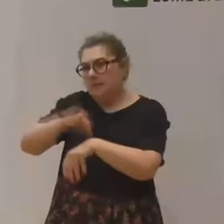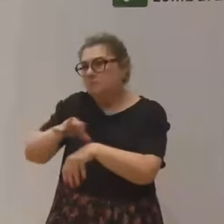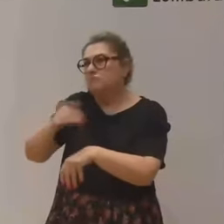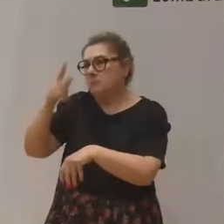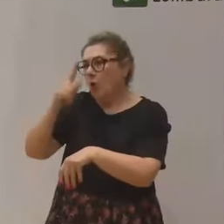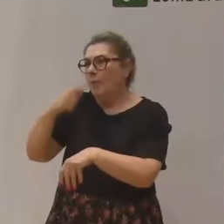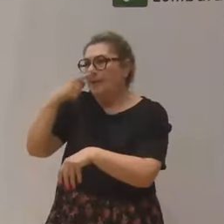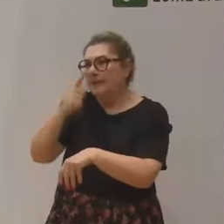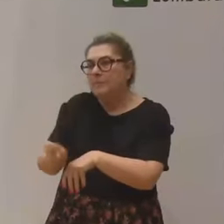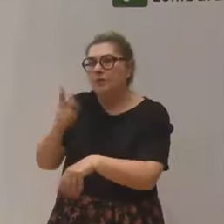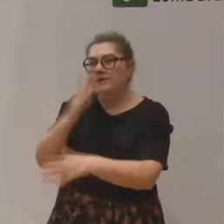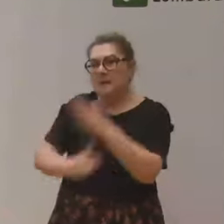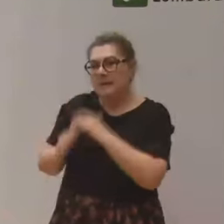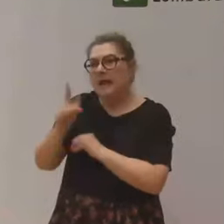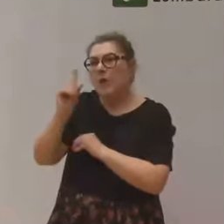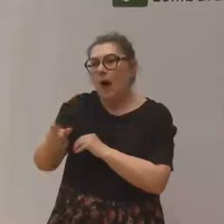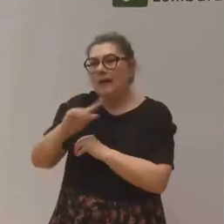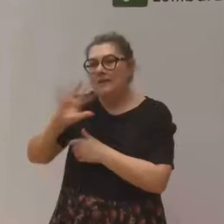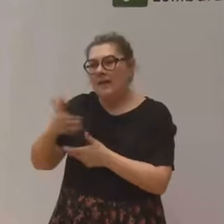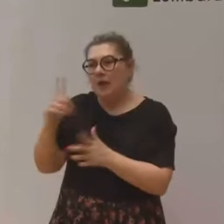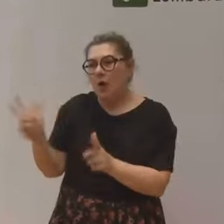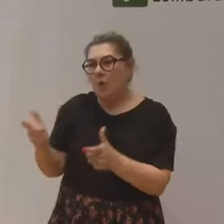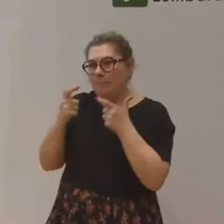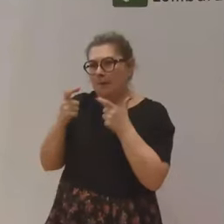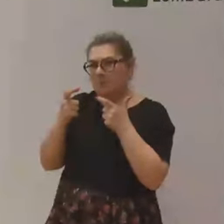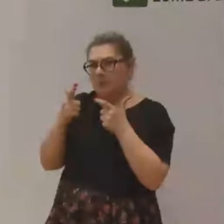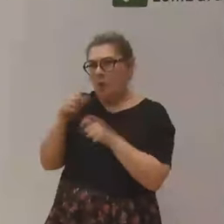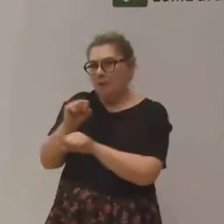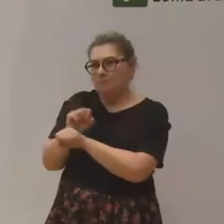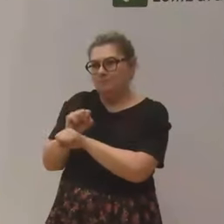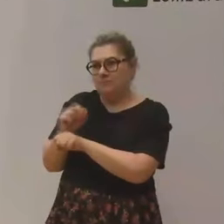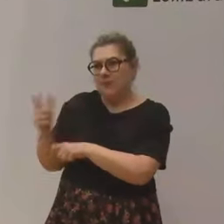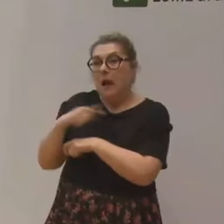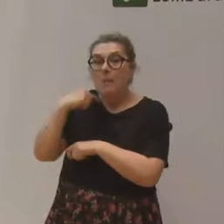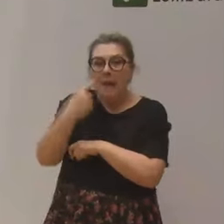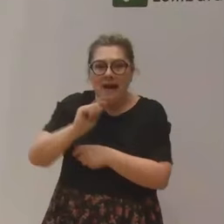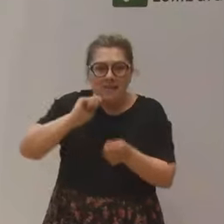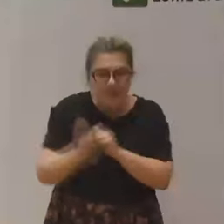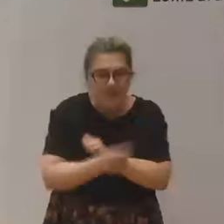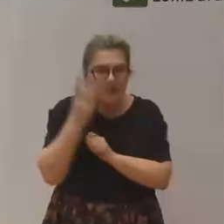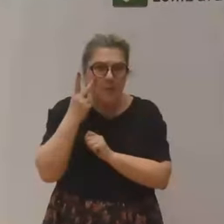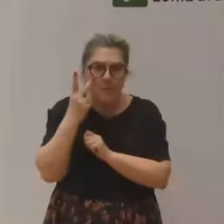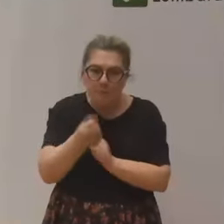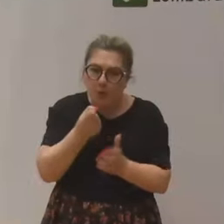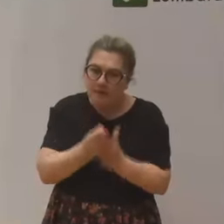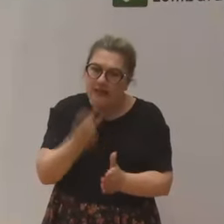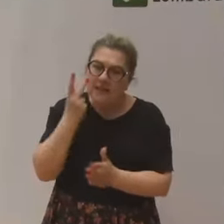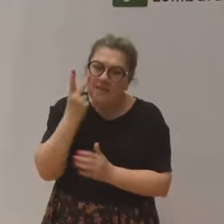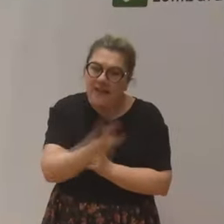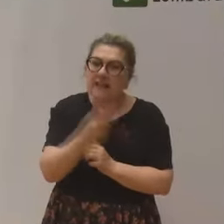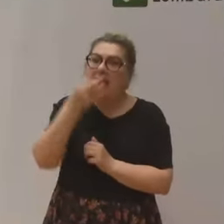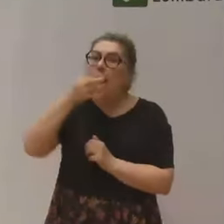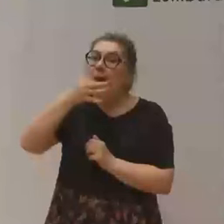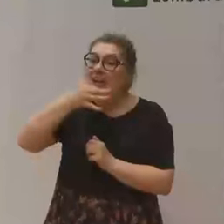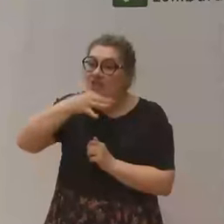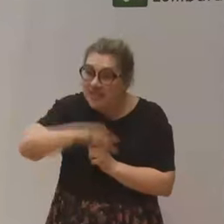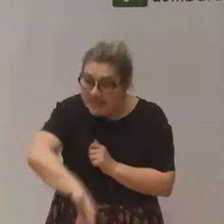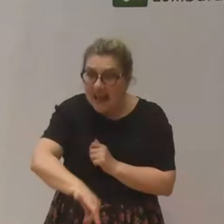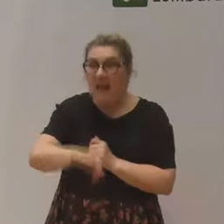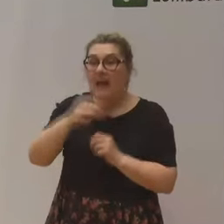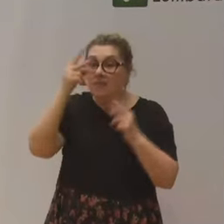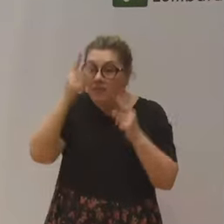alcuni aspetti rappresentare anche una trappola, ma pone estremamente l'accento su qual è la capacità, quali sono